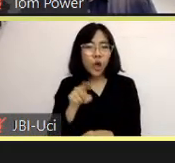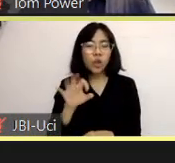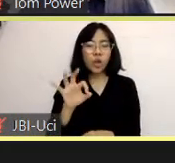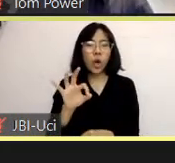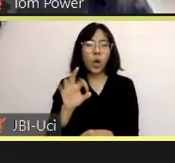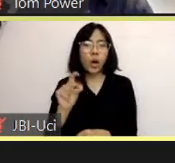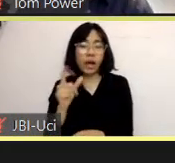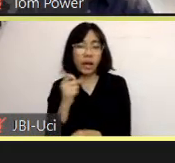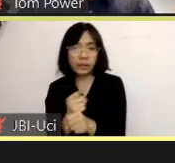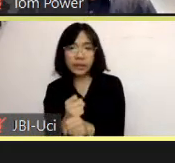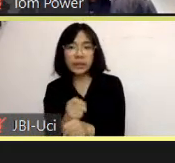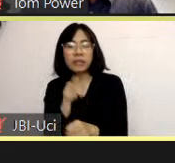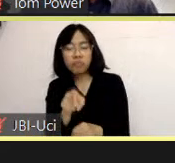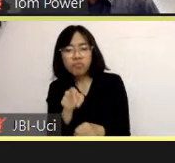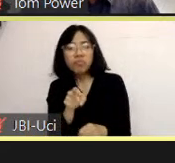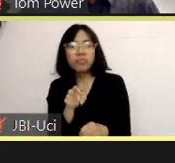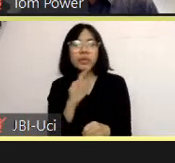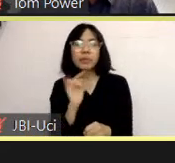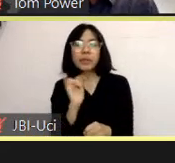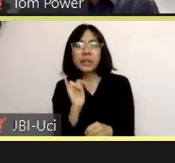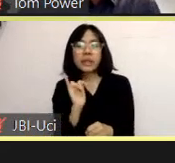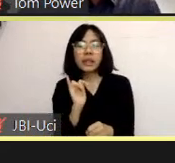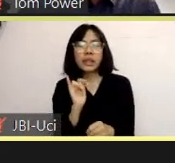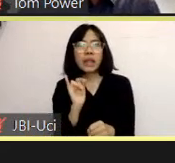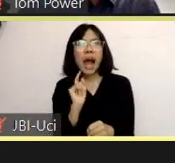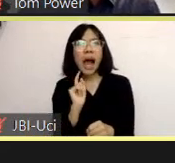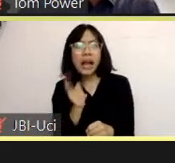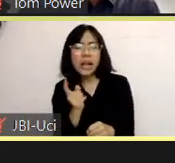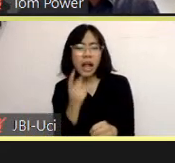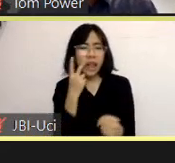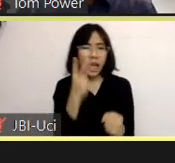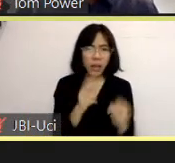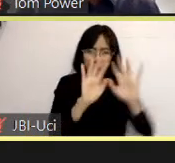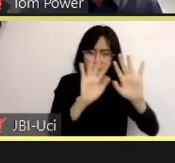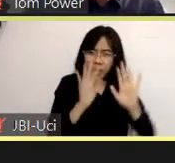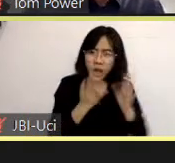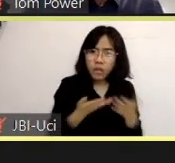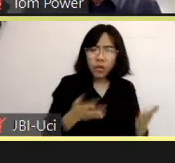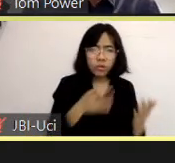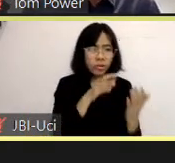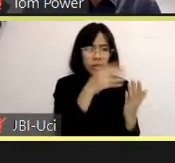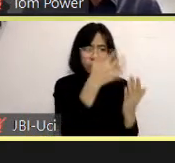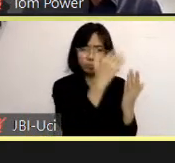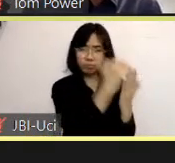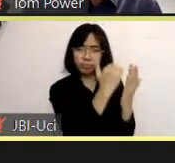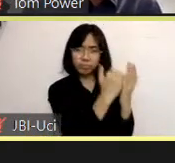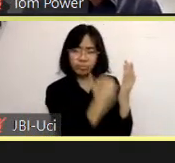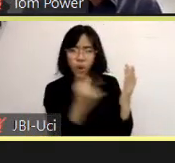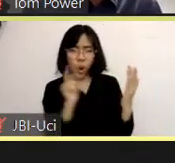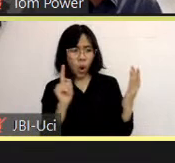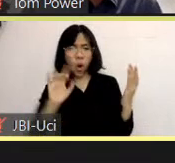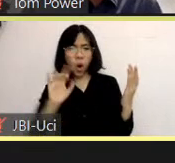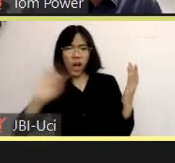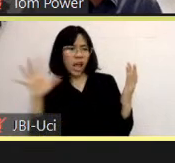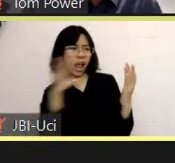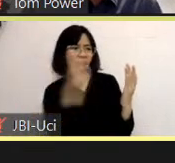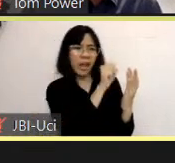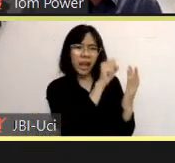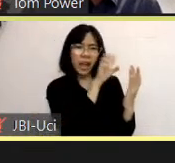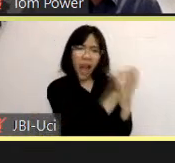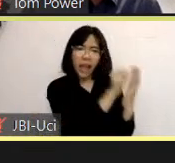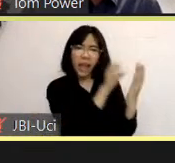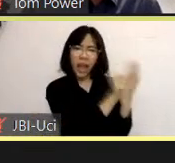memperlihatkan similaritas, ya, jadi kesamaan bahwa mereka di-hack akunnya dan kemudian